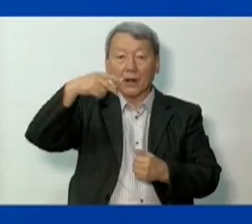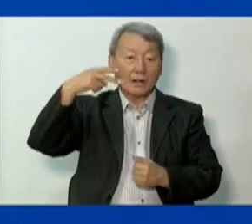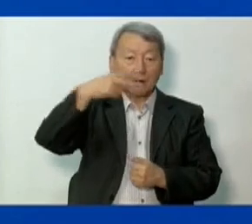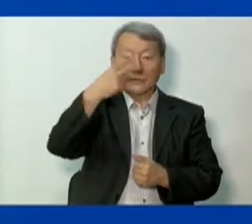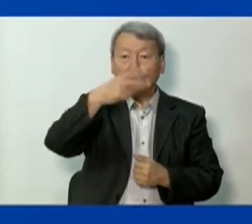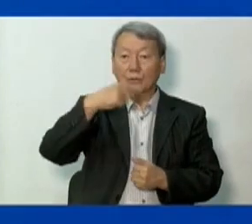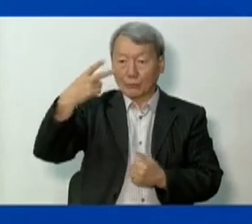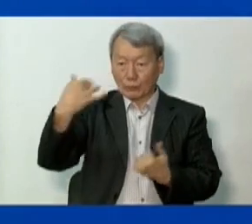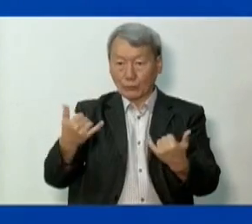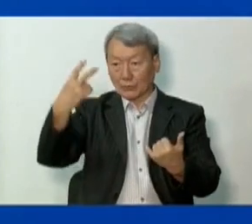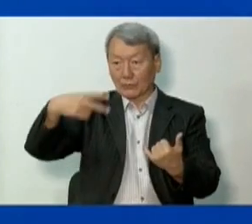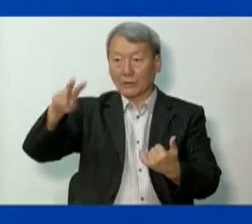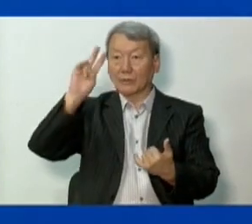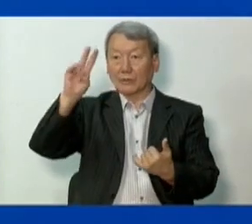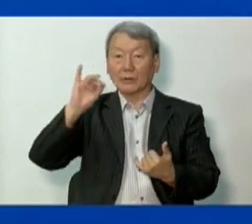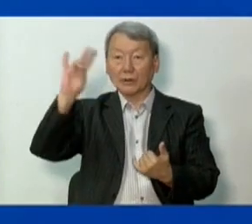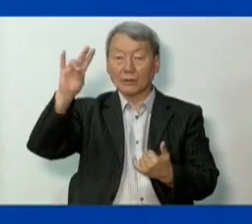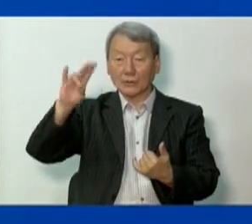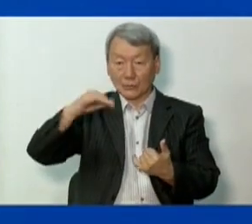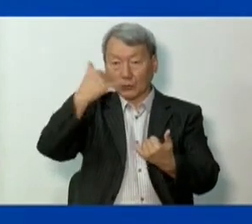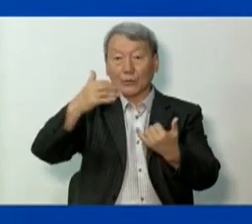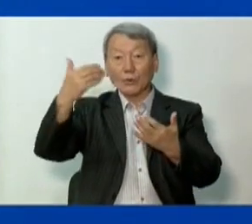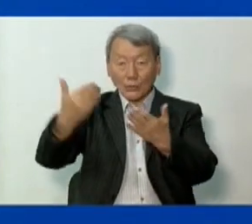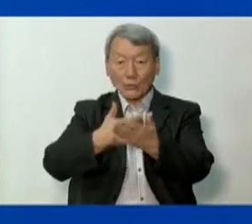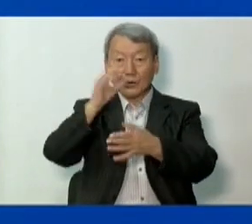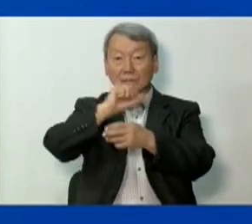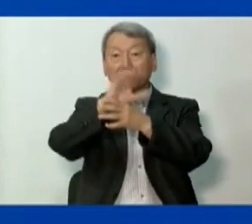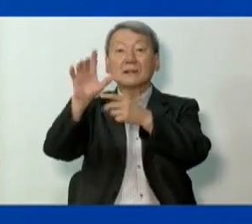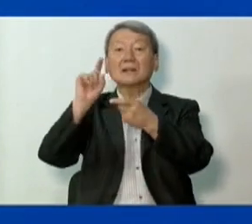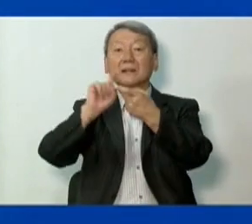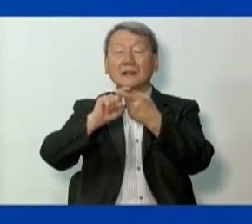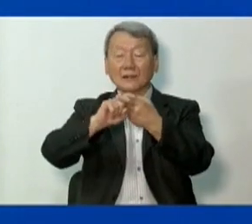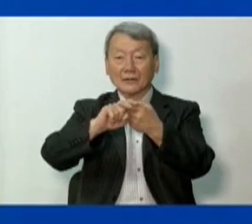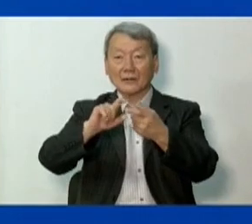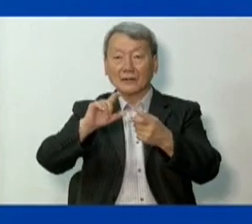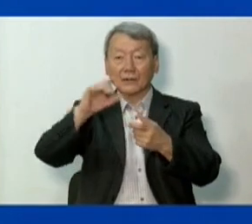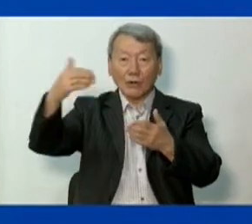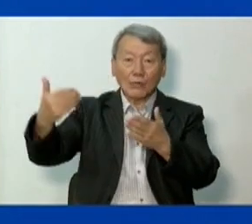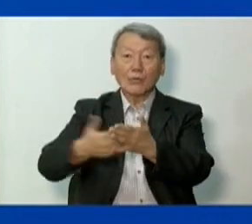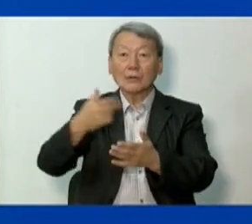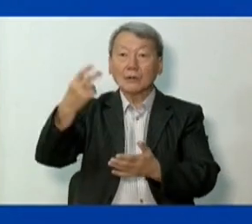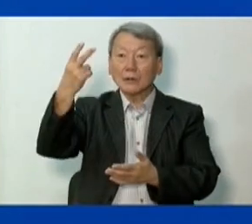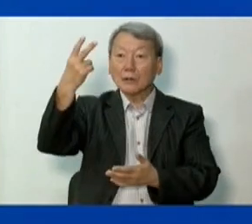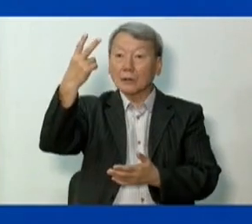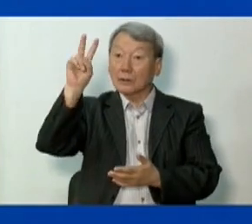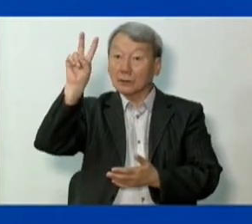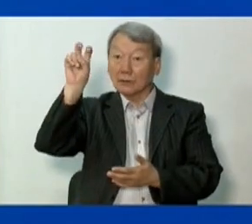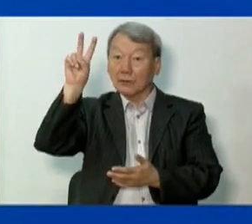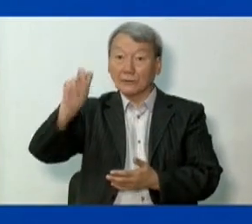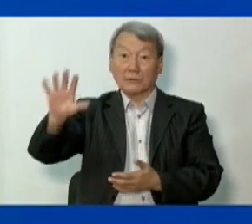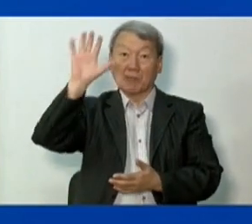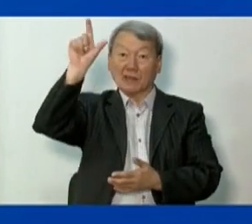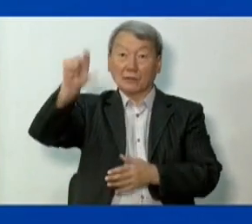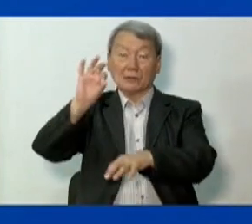2020 жылдын 22 июнуна карата республика боюнча тастыкталган COVID-19 инфекциясынын жаңы 205 учуру